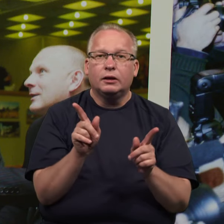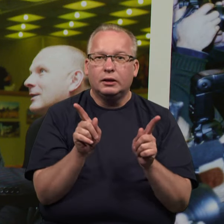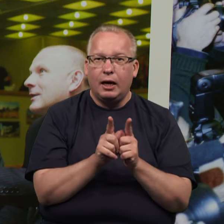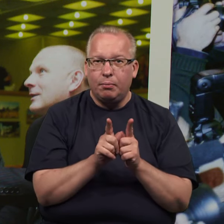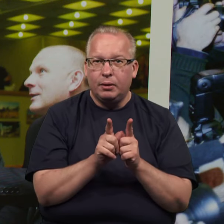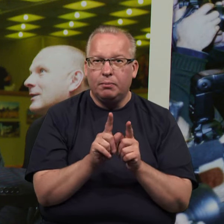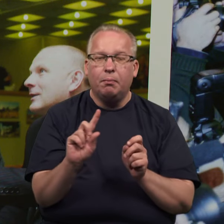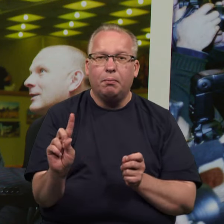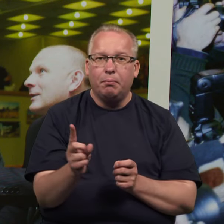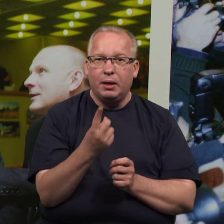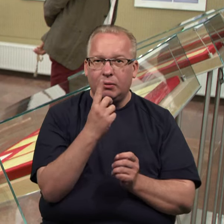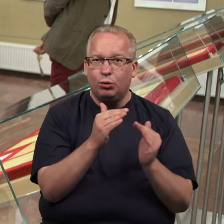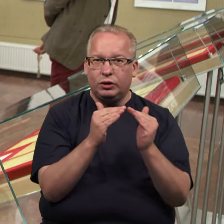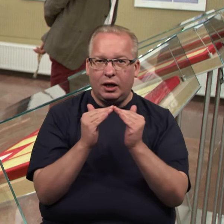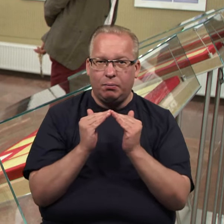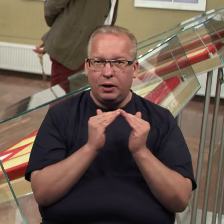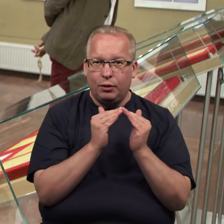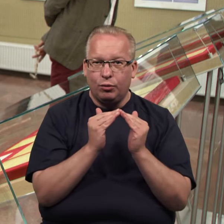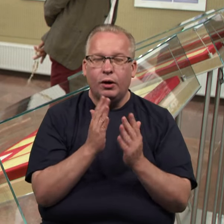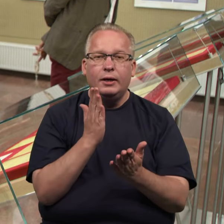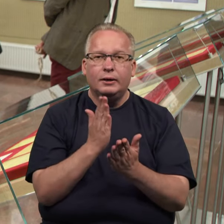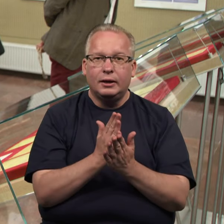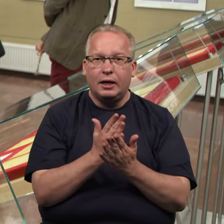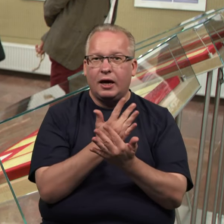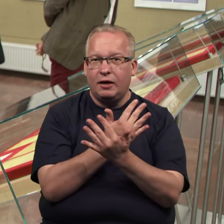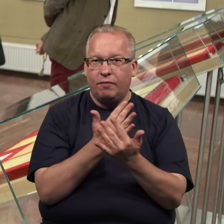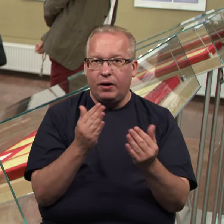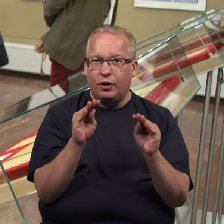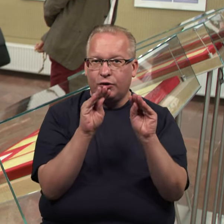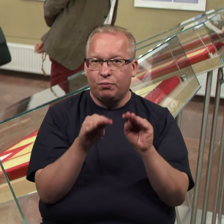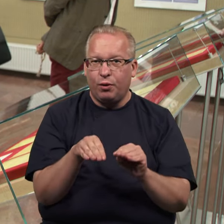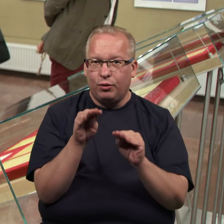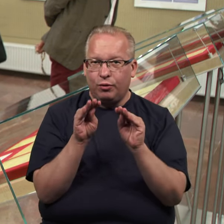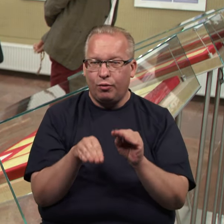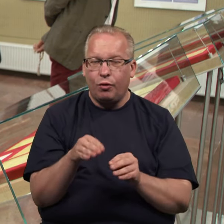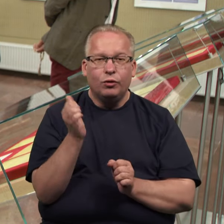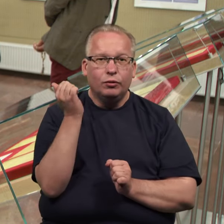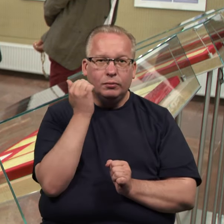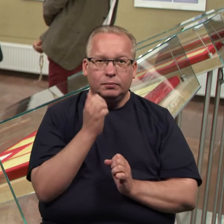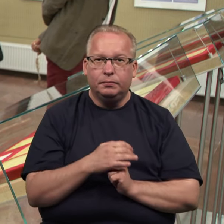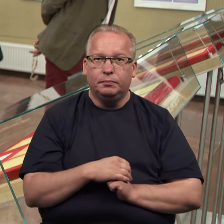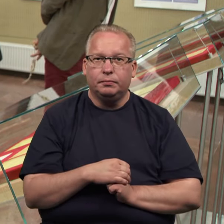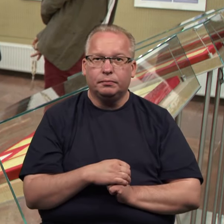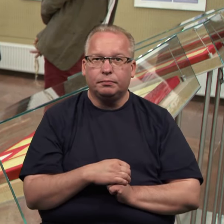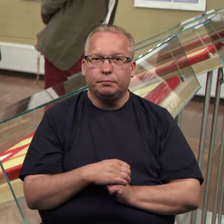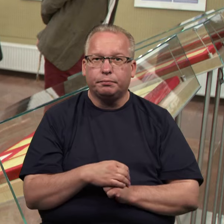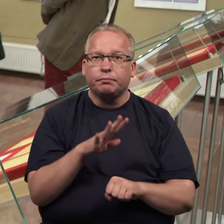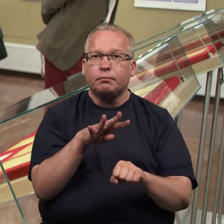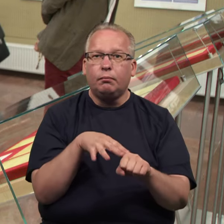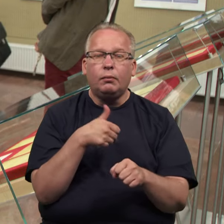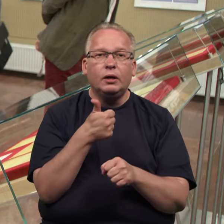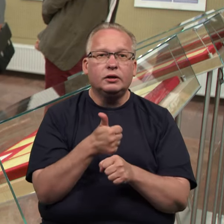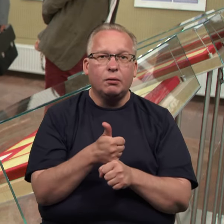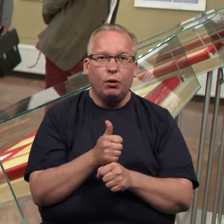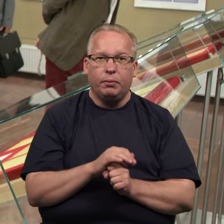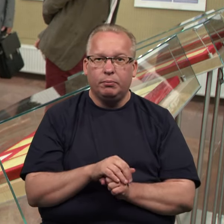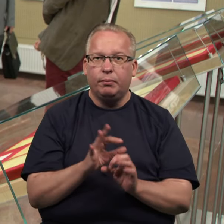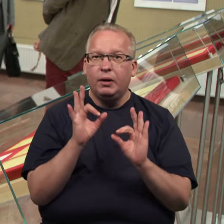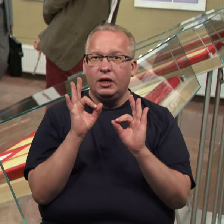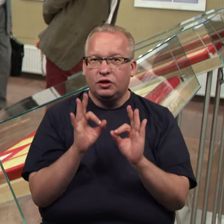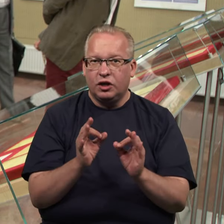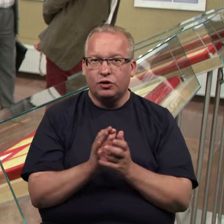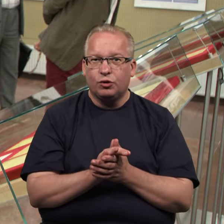pares, pirmų tarp lygių, o tai pabrėžiama įvairiais protokolo atributais. Seimo pirmininku iš tikrųjų